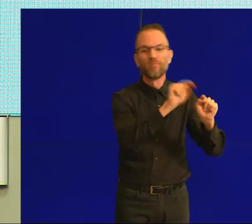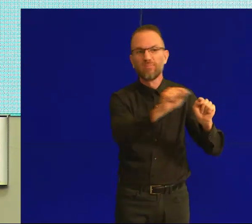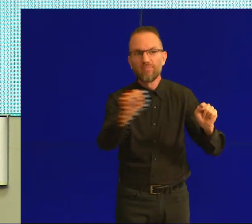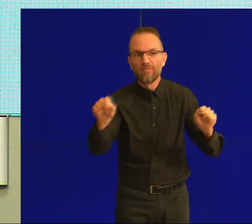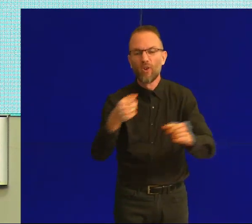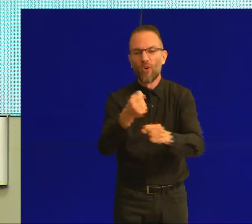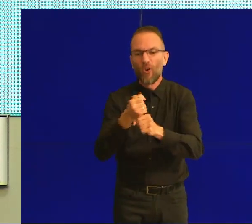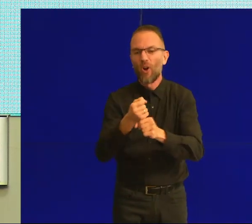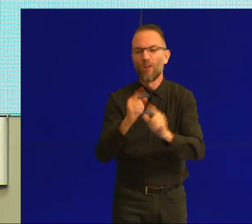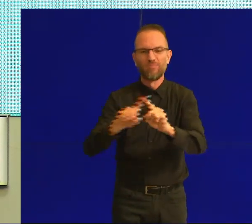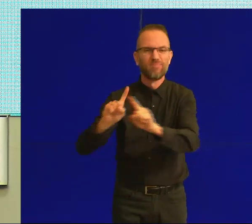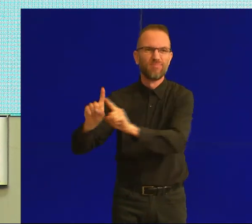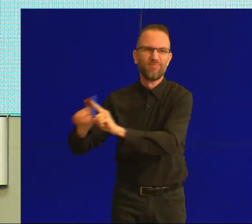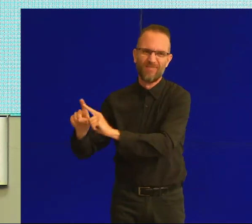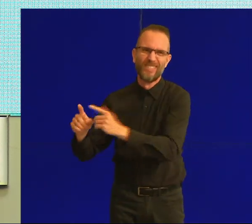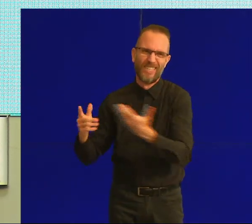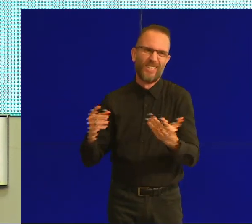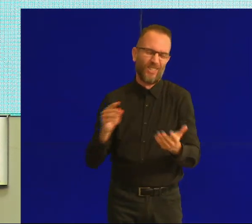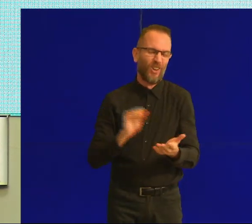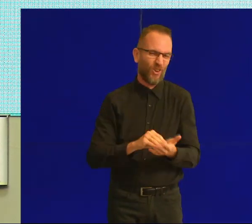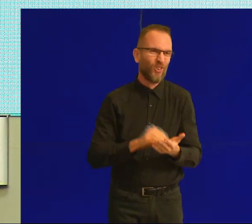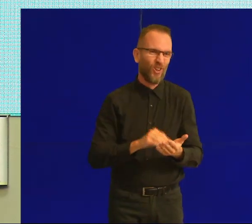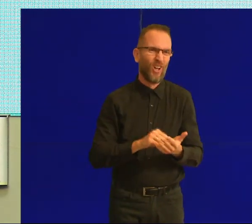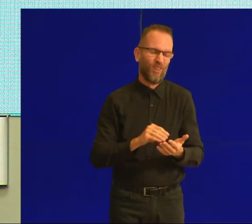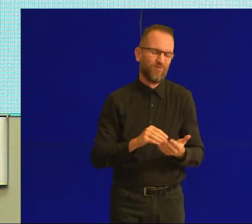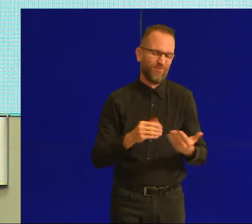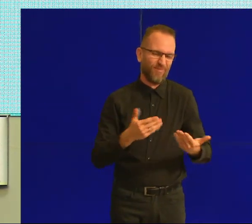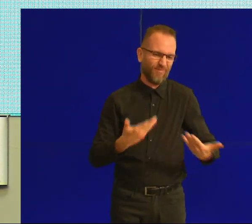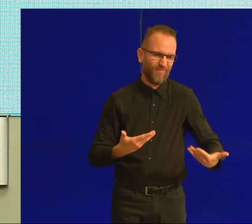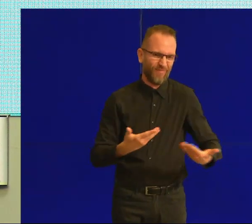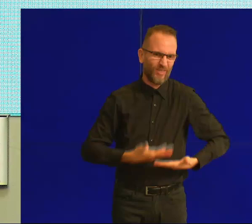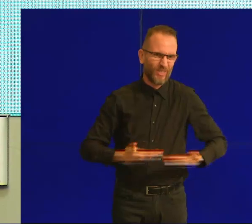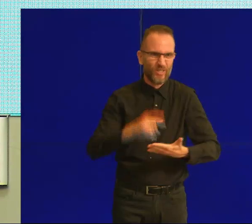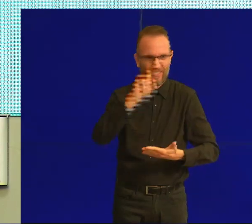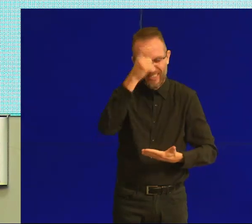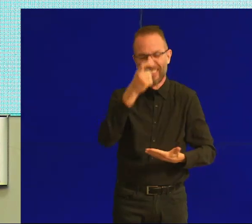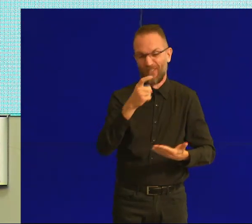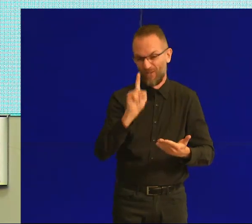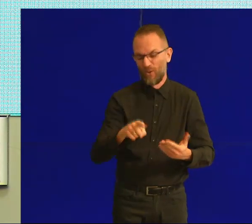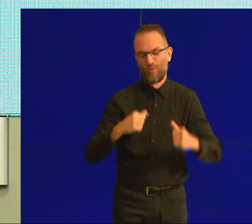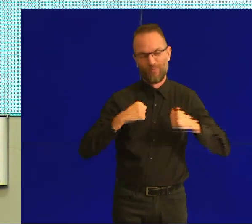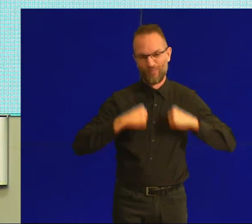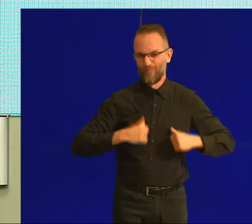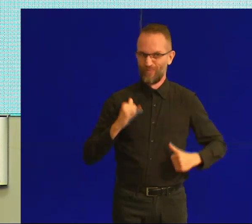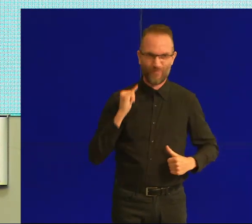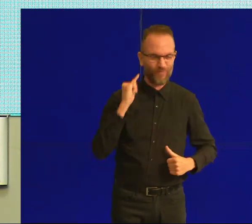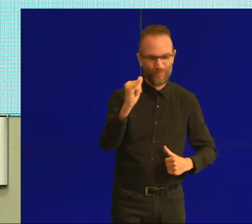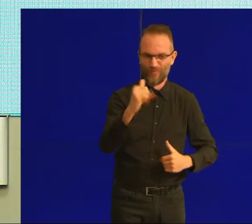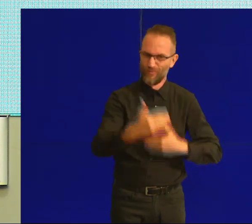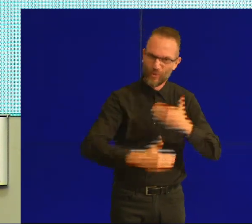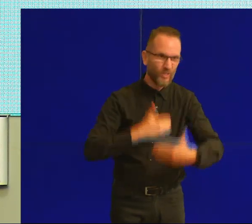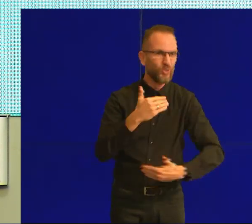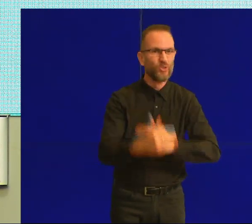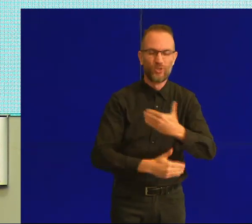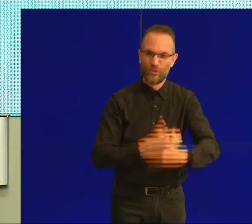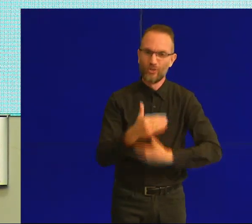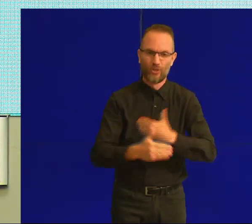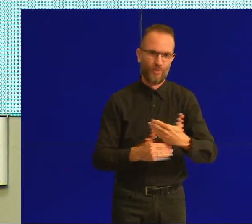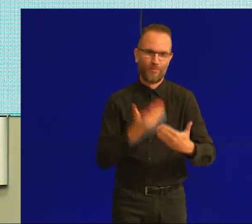ces comportements que vous avez adoptées ces derniers mènent doivent encore être maintenue par ailleurs il s'avère de cette enquête que